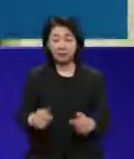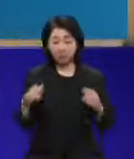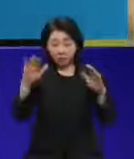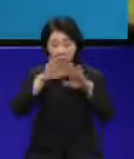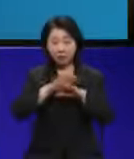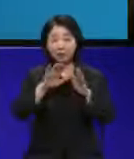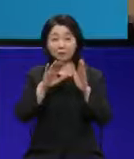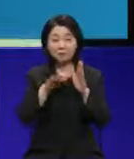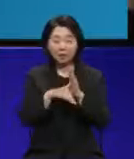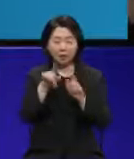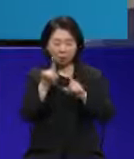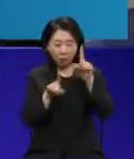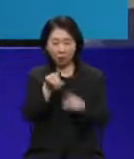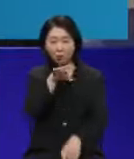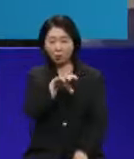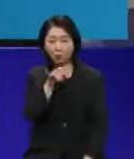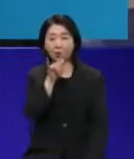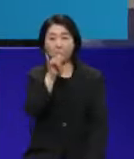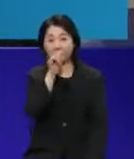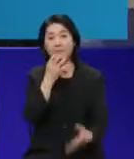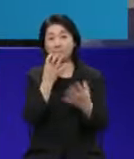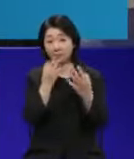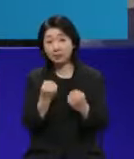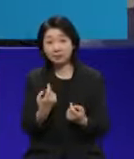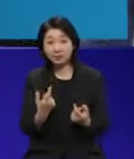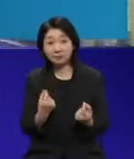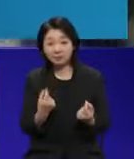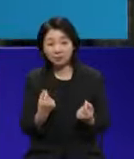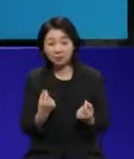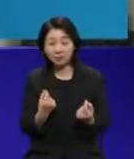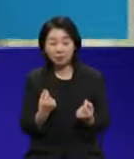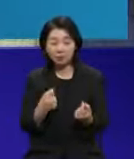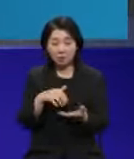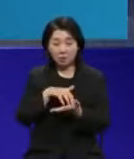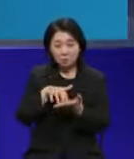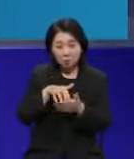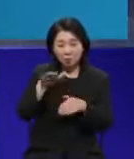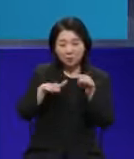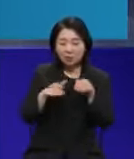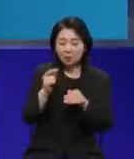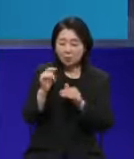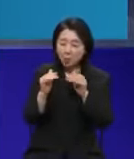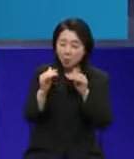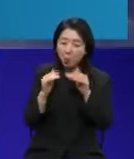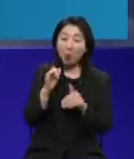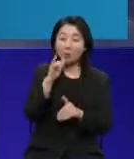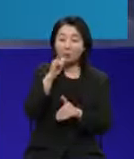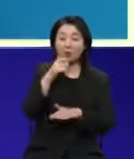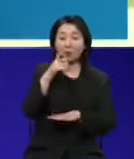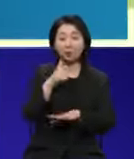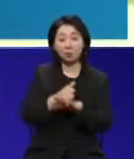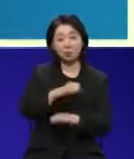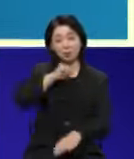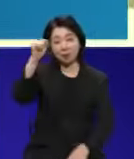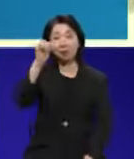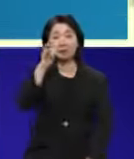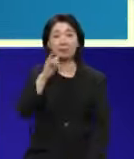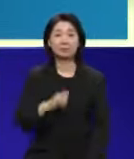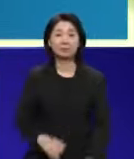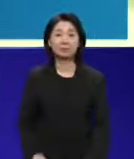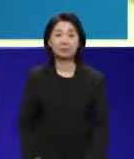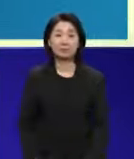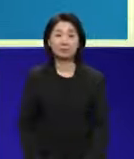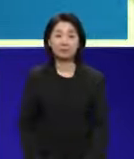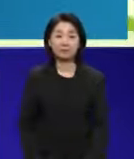그 피말리는 초접전을 버린 지역이 상당히 많잖아요 득표 차이가 정말 근 소한 차이로 승부를 가른 지역이 많습니다